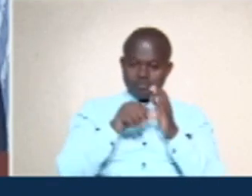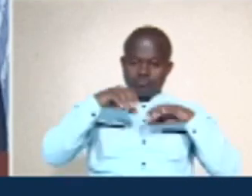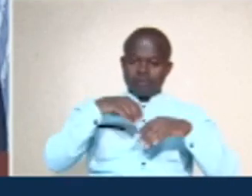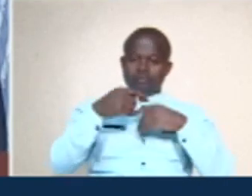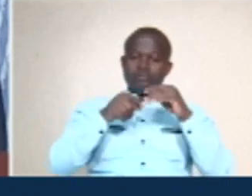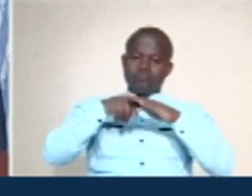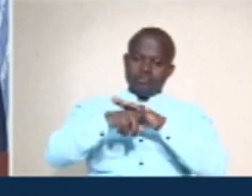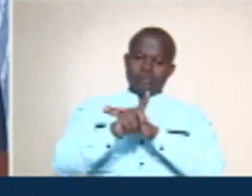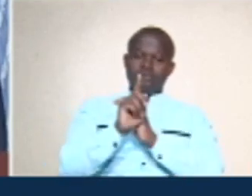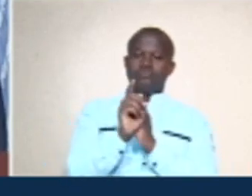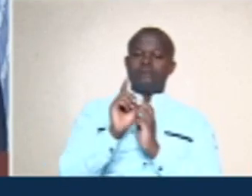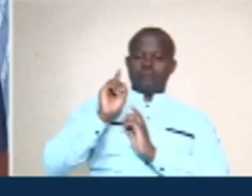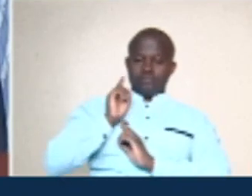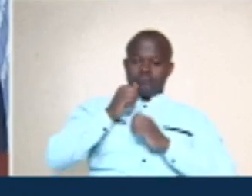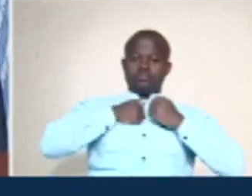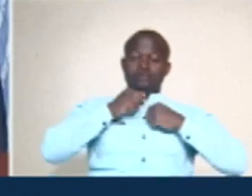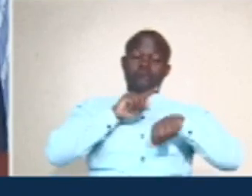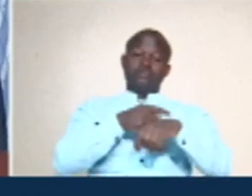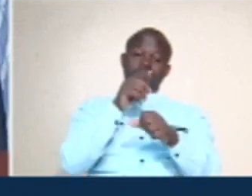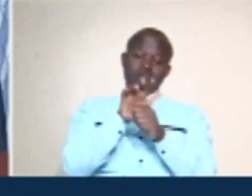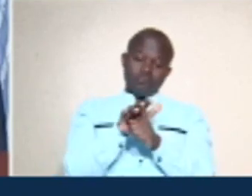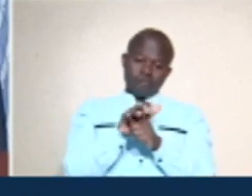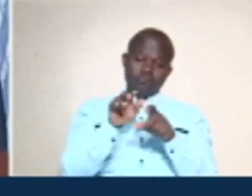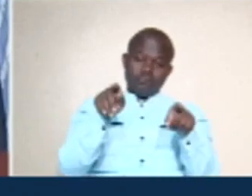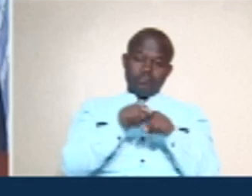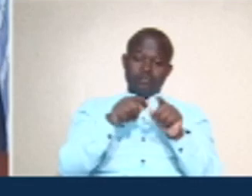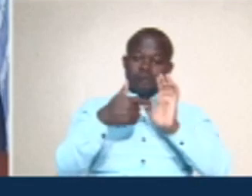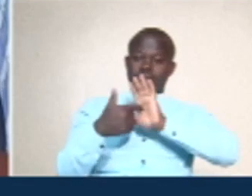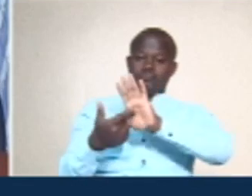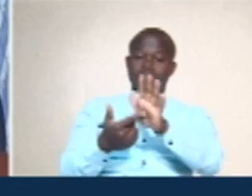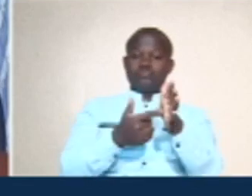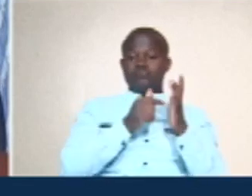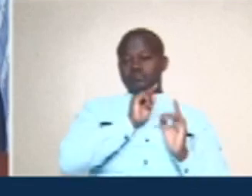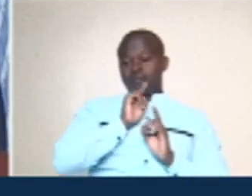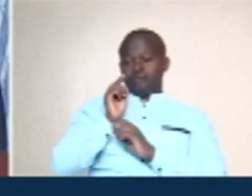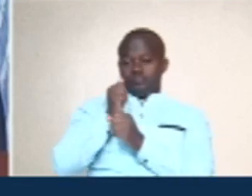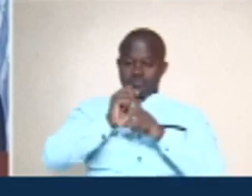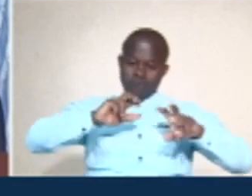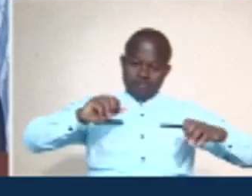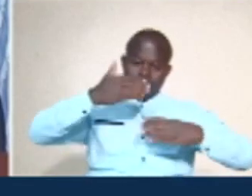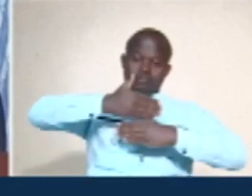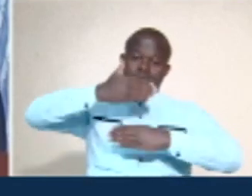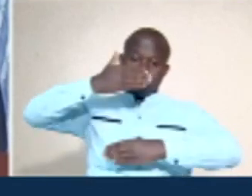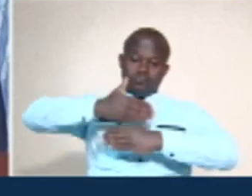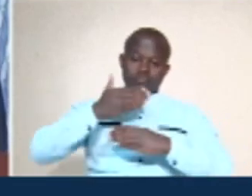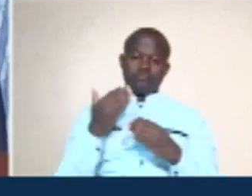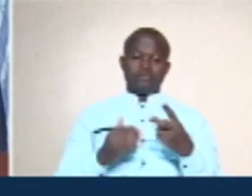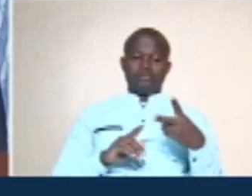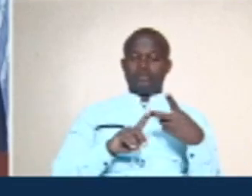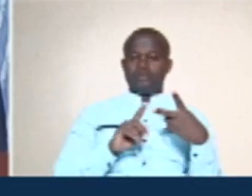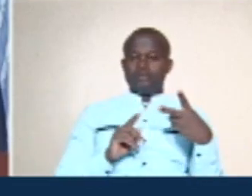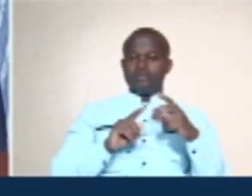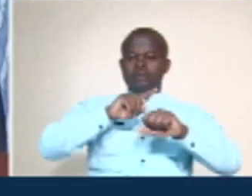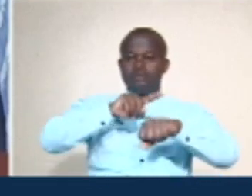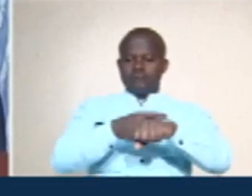gukomeza kuvogera ubusugire bw'u Rwanda inshuro nyinshi nkuko byagaragajwe n'ingabo zikora ubugenzuzi ku mipaka? Icya kabiri,